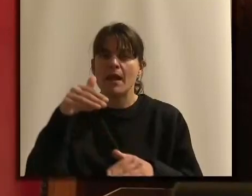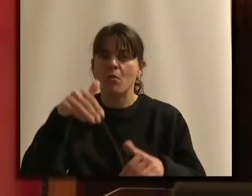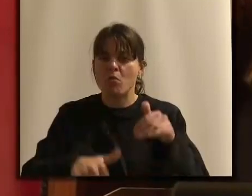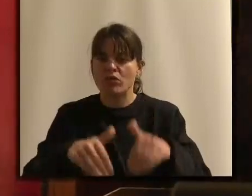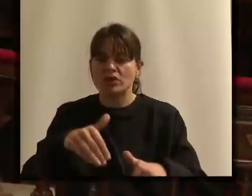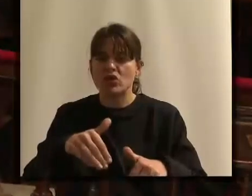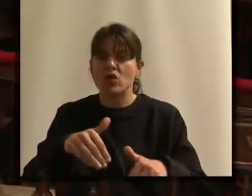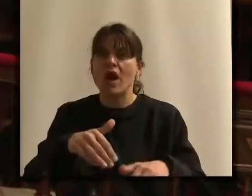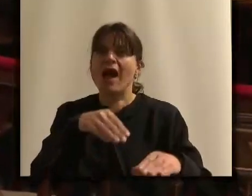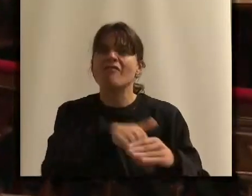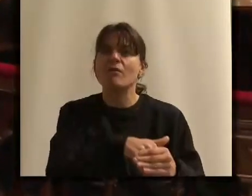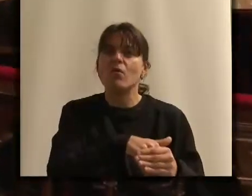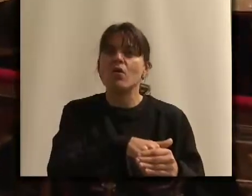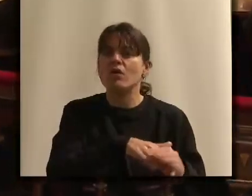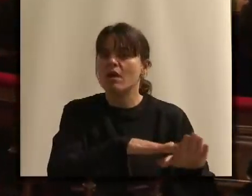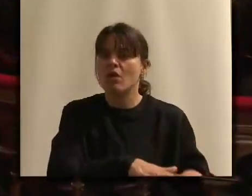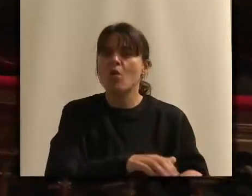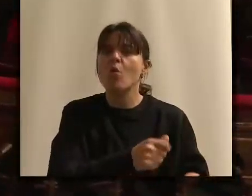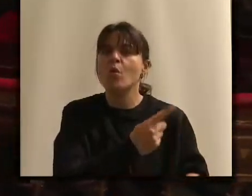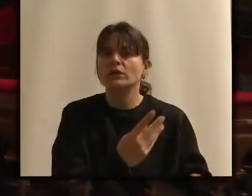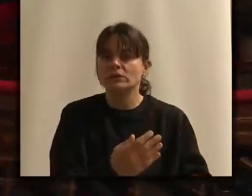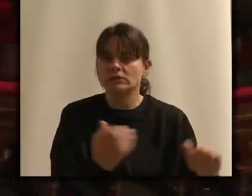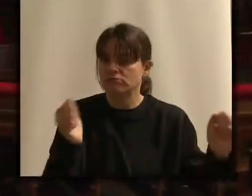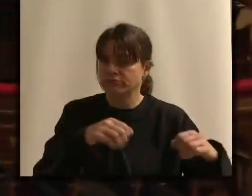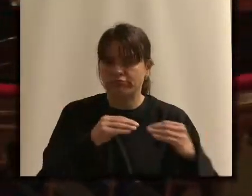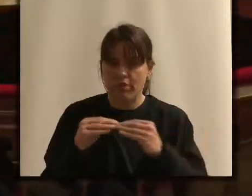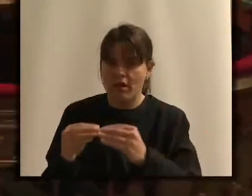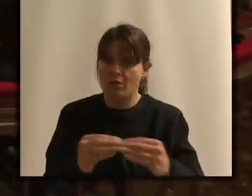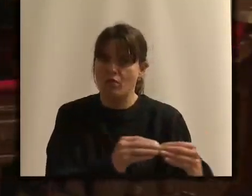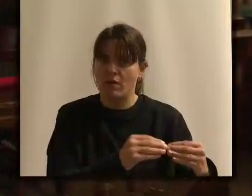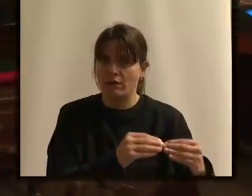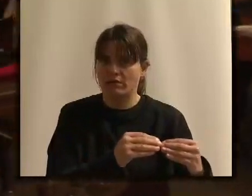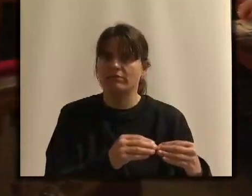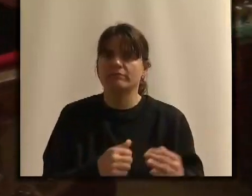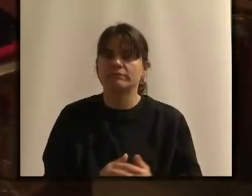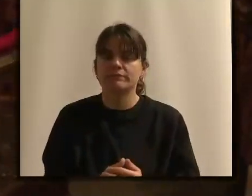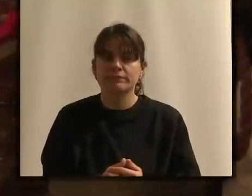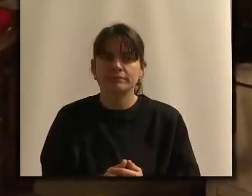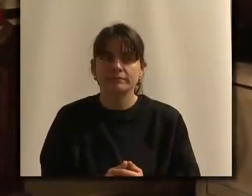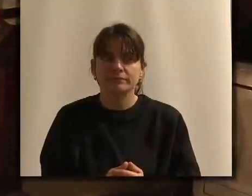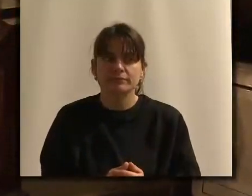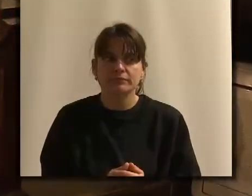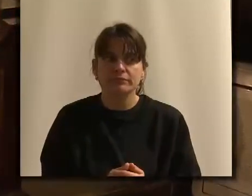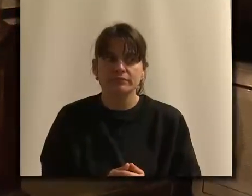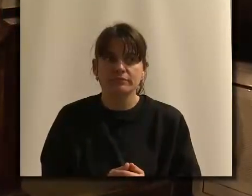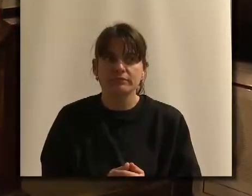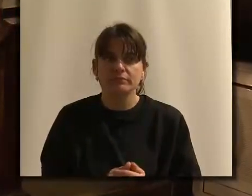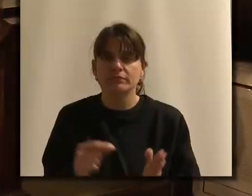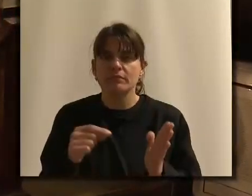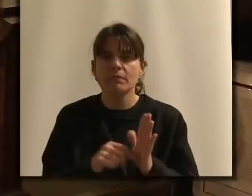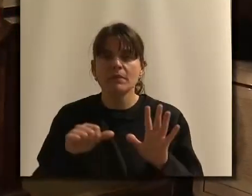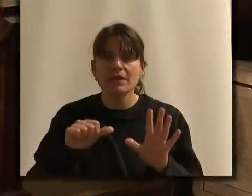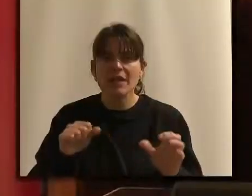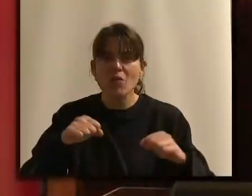punt. Vots a favor? Es queda aprovat per unanimitat. Passem al punt